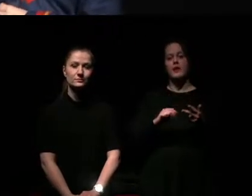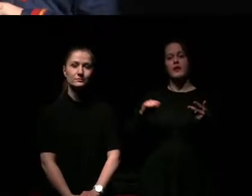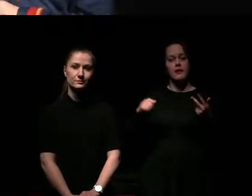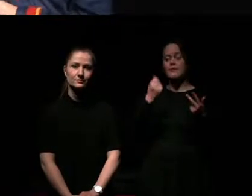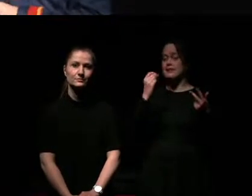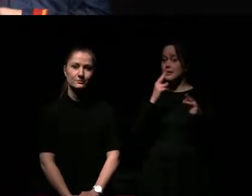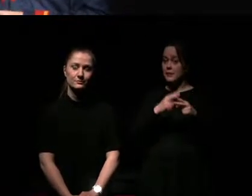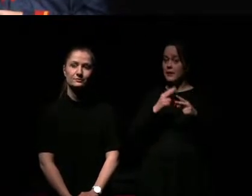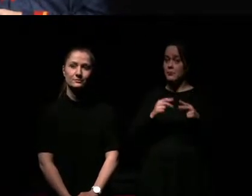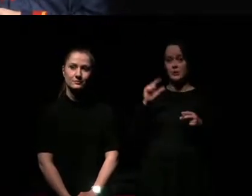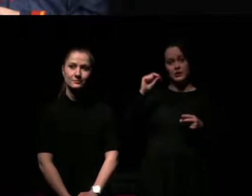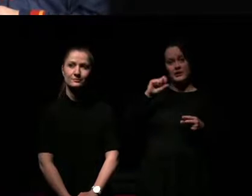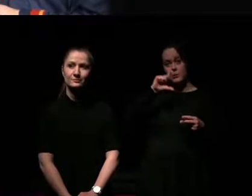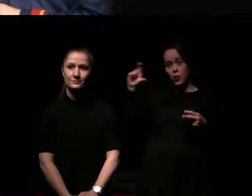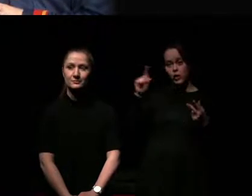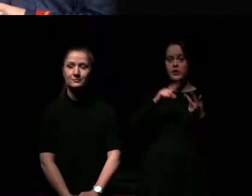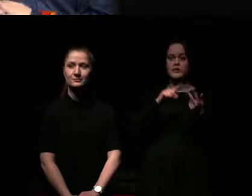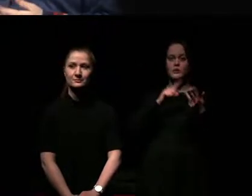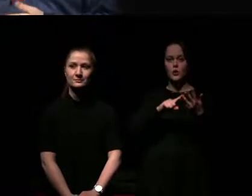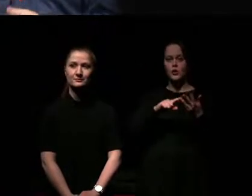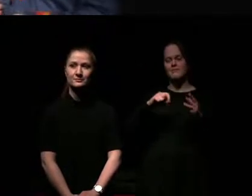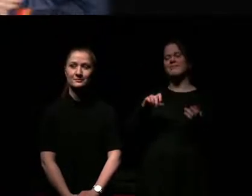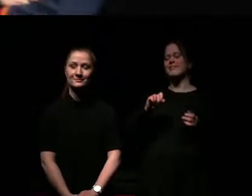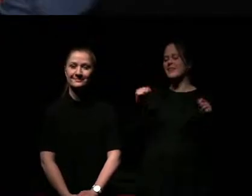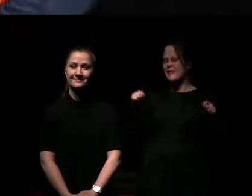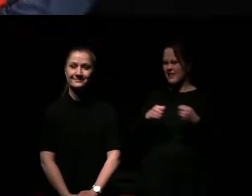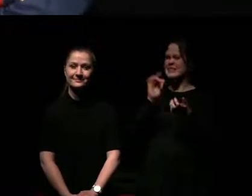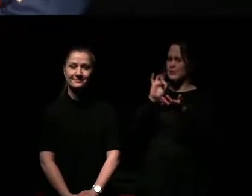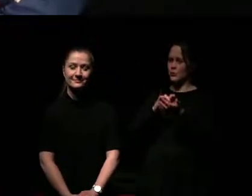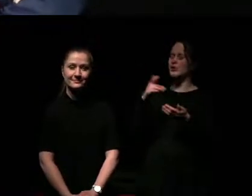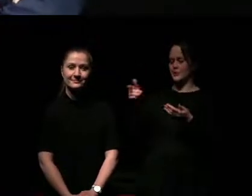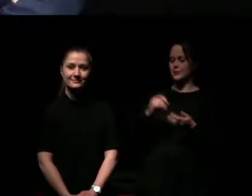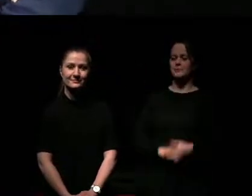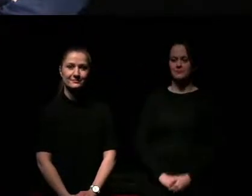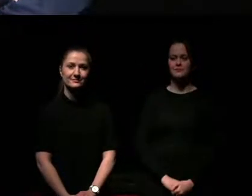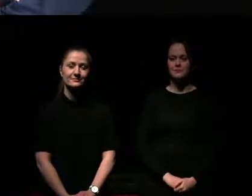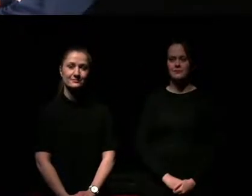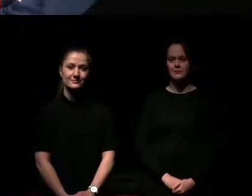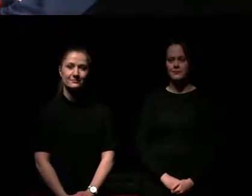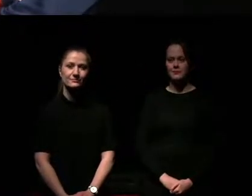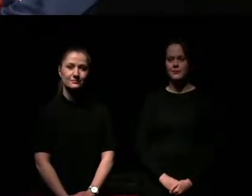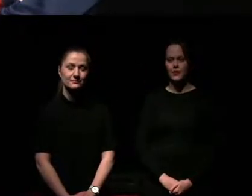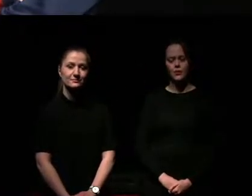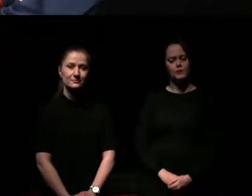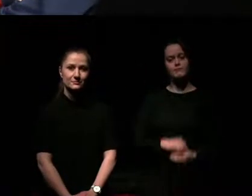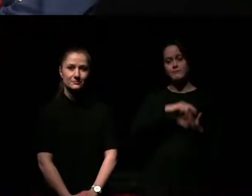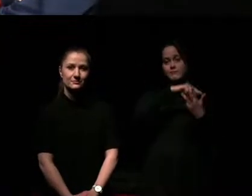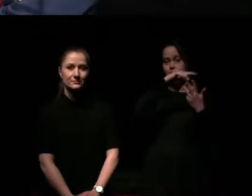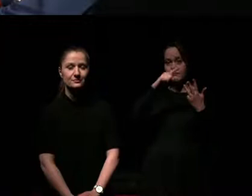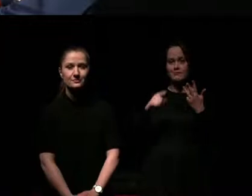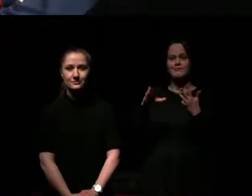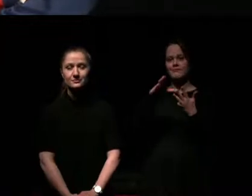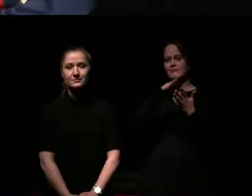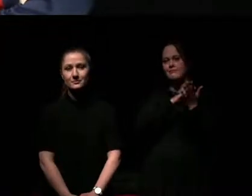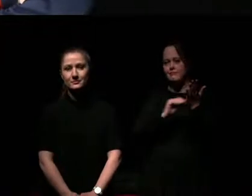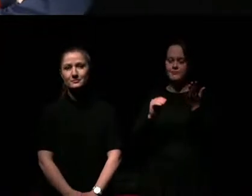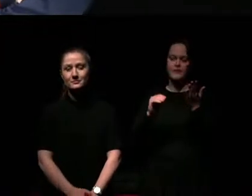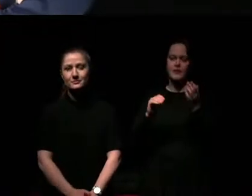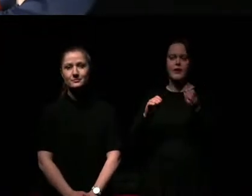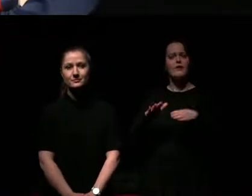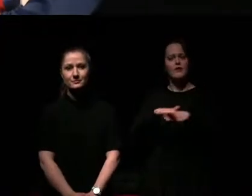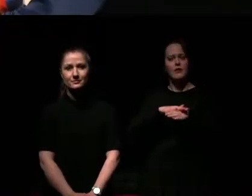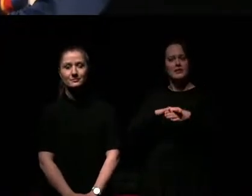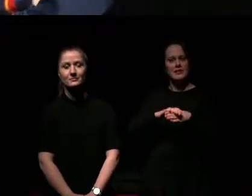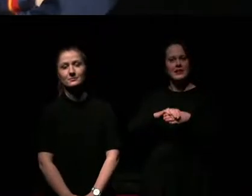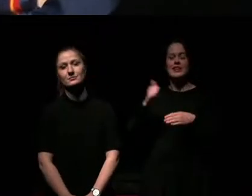Sverigesborg, og så har vi hatt festligheter på byen etter det. Og med det så har jeg igjen på en måte fått den følelsen av at 6. februar en